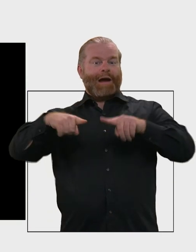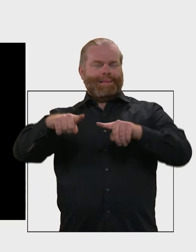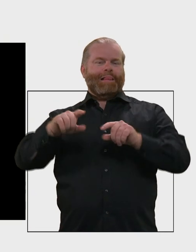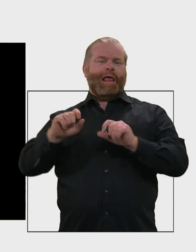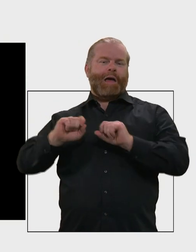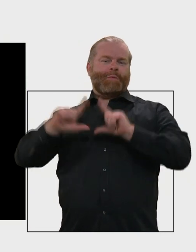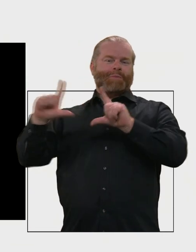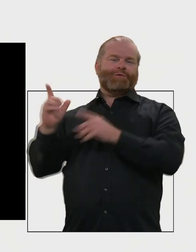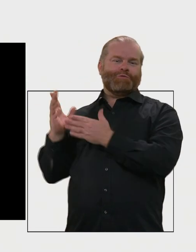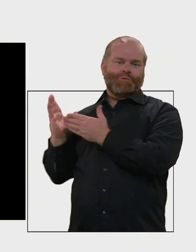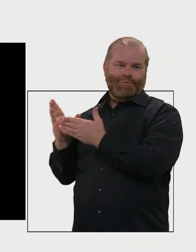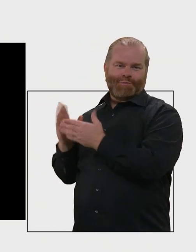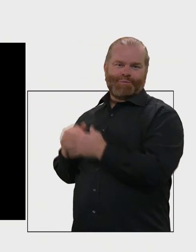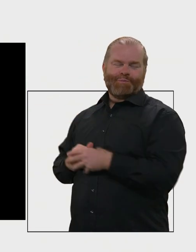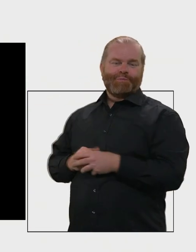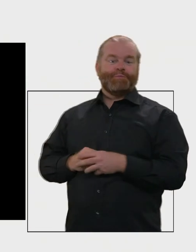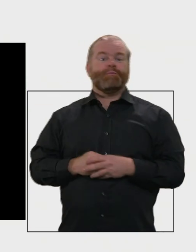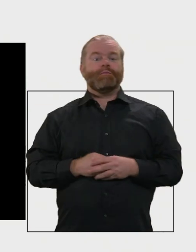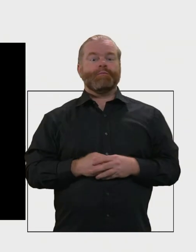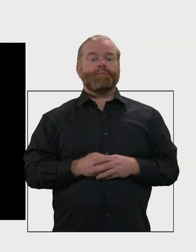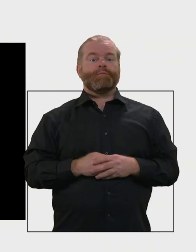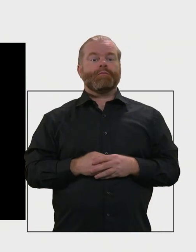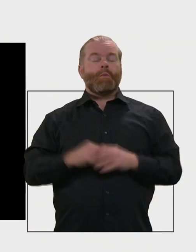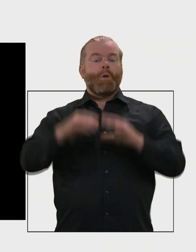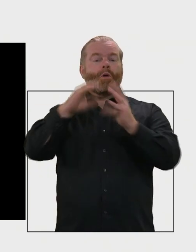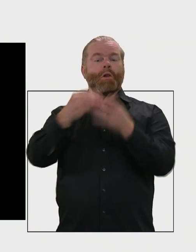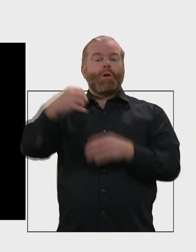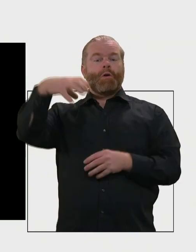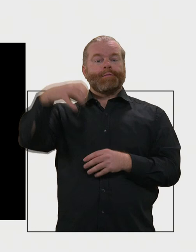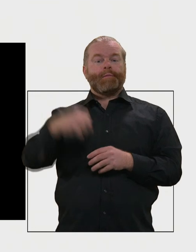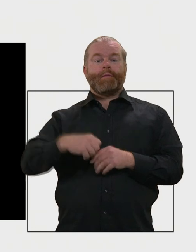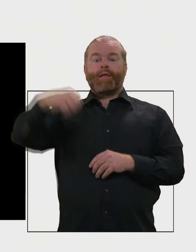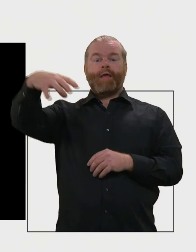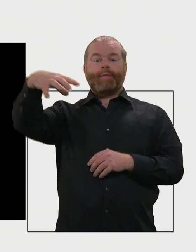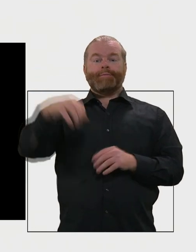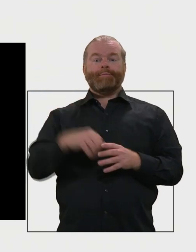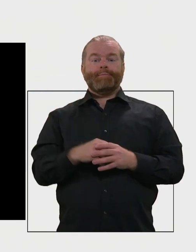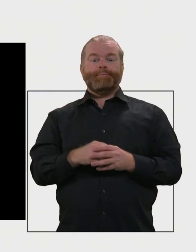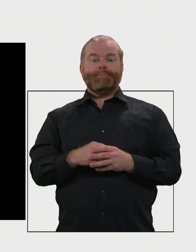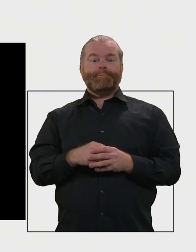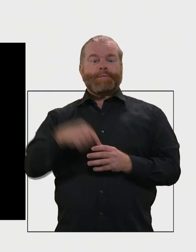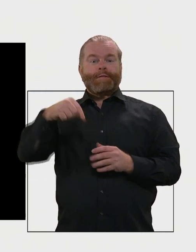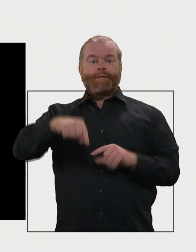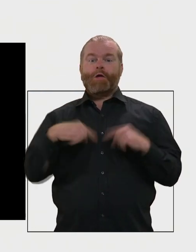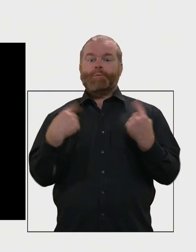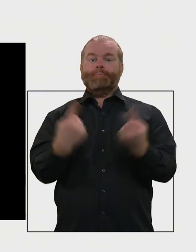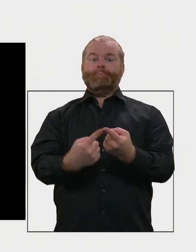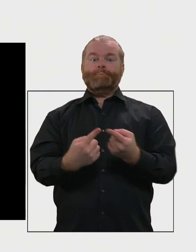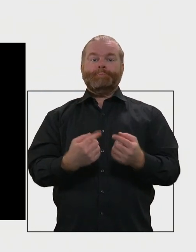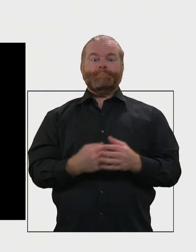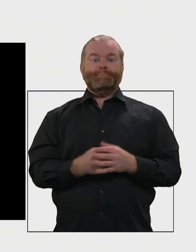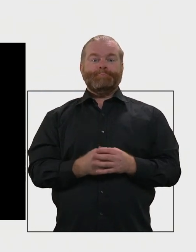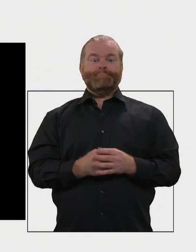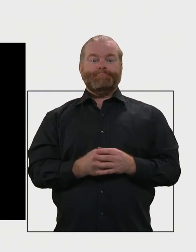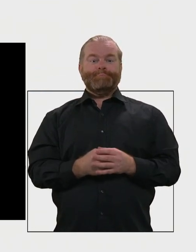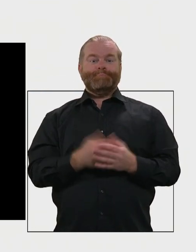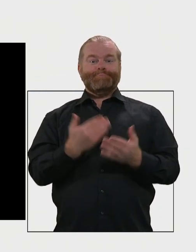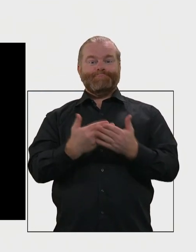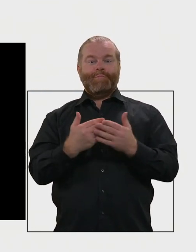Kugelleuchten. Licht an. Die Innenräume im Palast der Republik waren in modernem Design